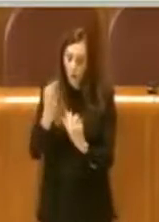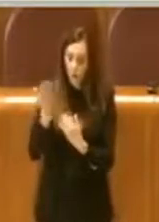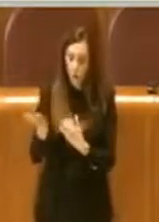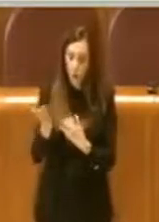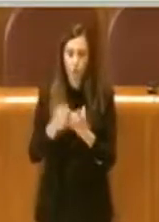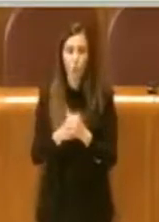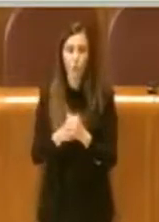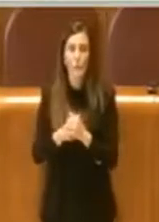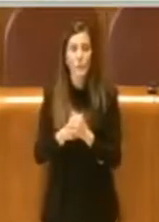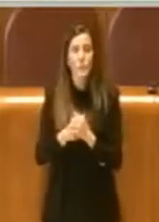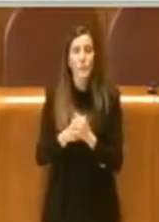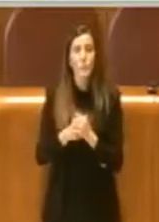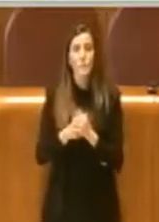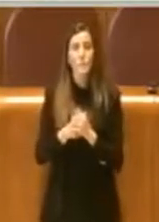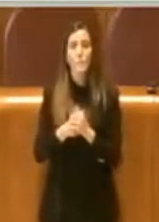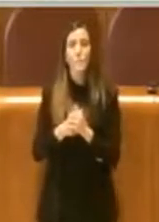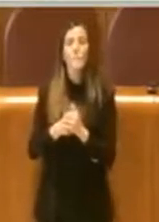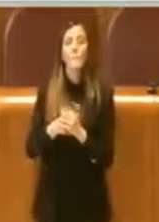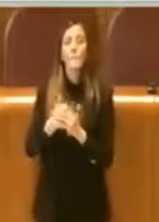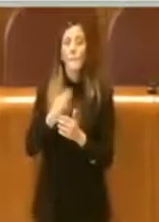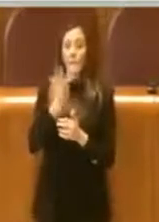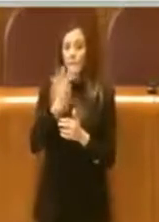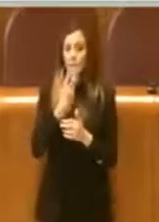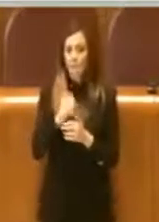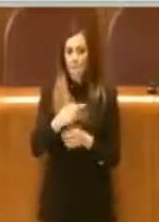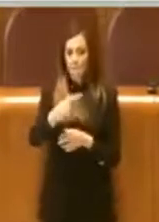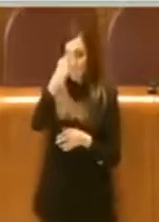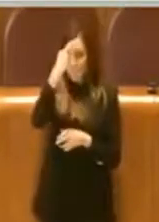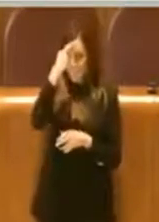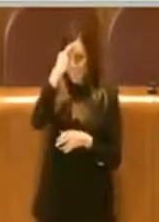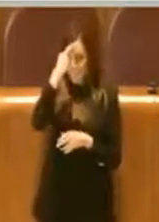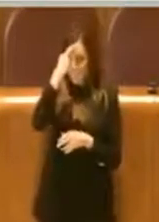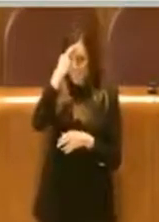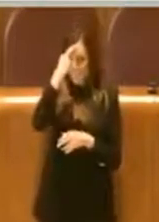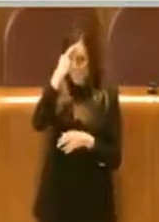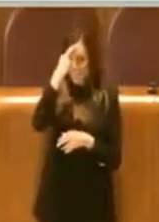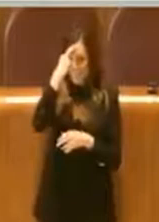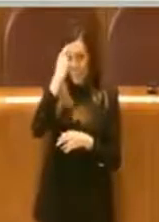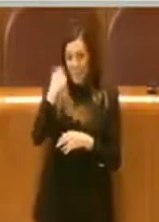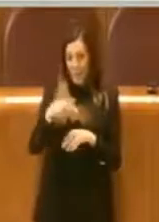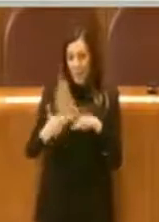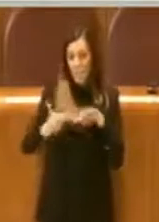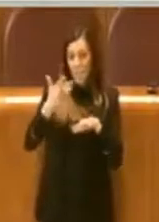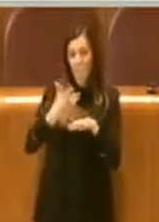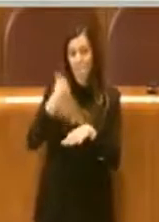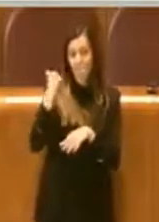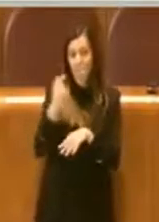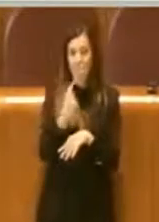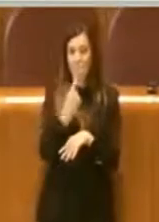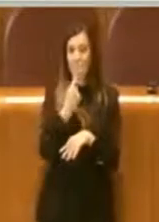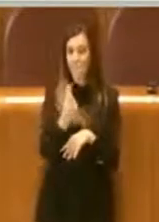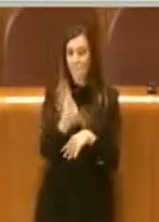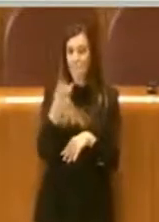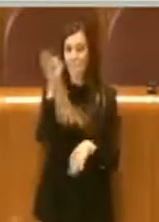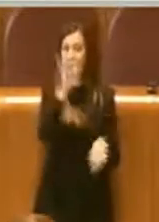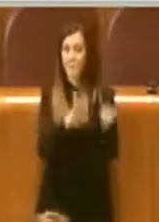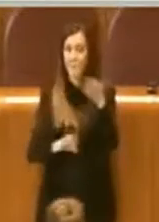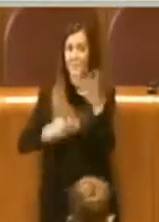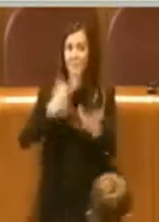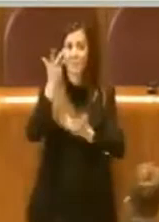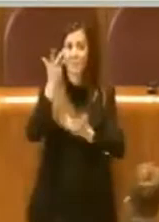E voglio ricordare il rinnovato, come diceva il sovrintendente, senso del Teatro